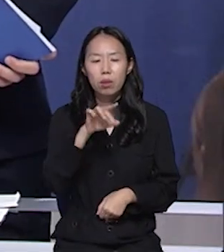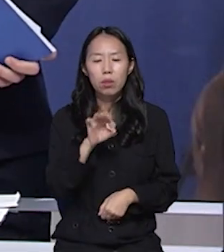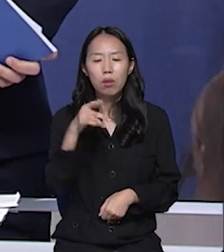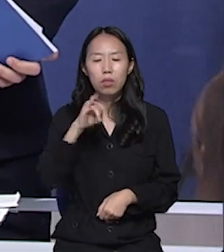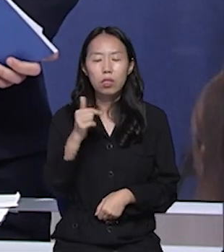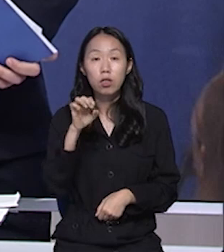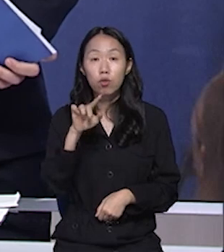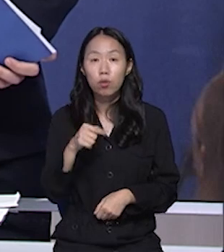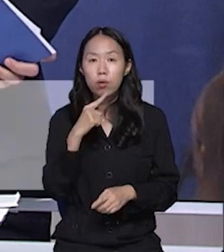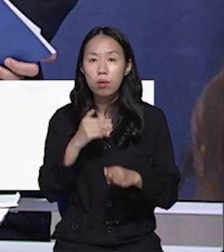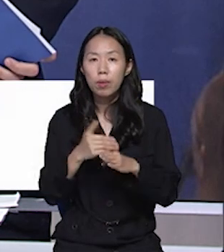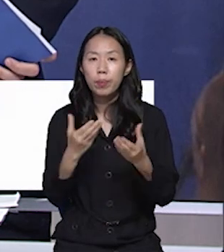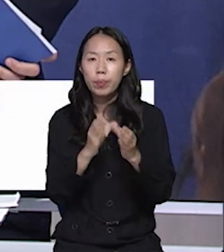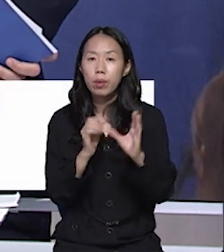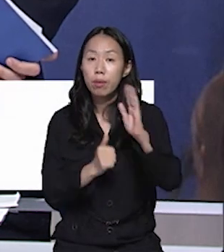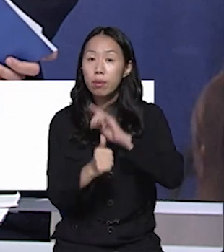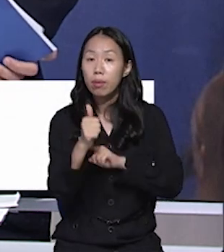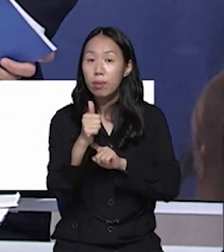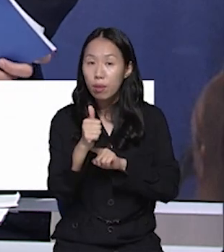더불어민주당